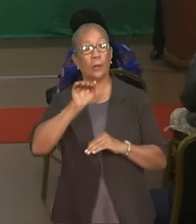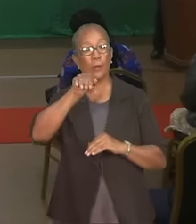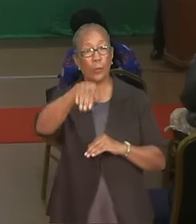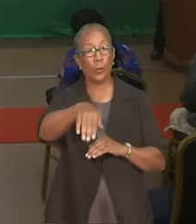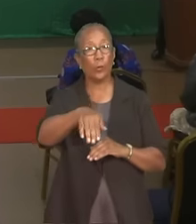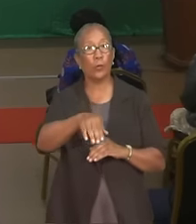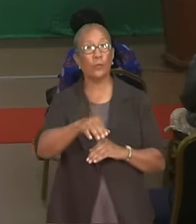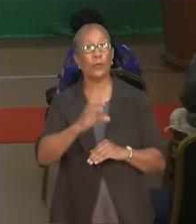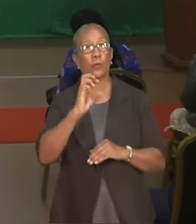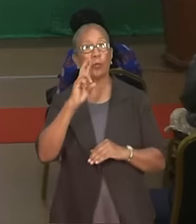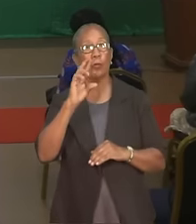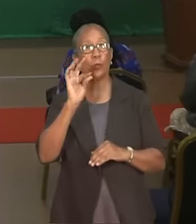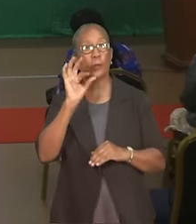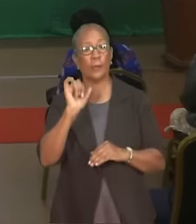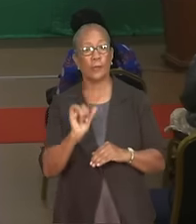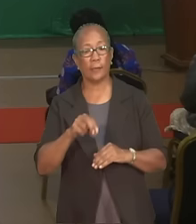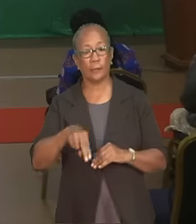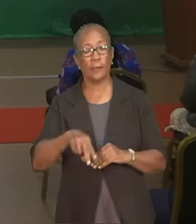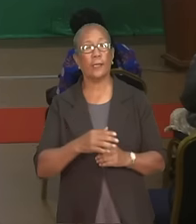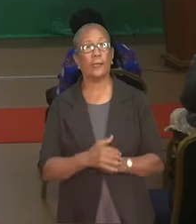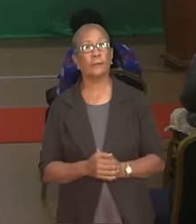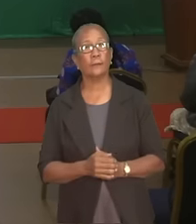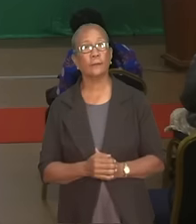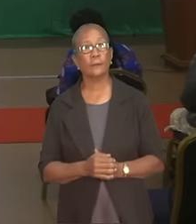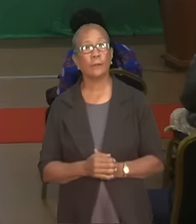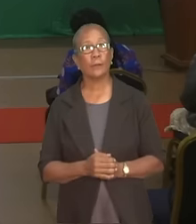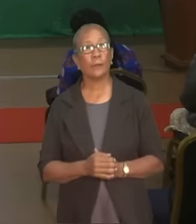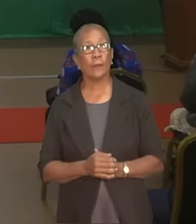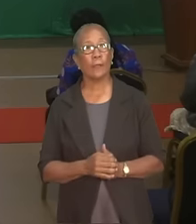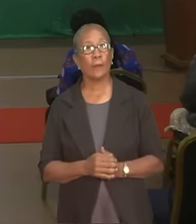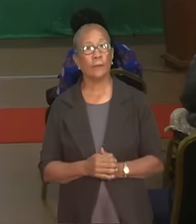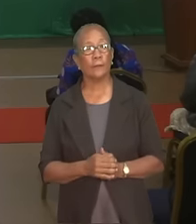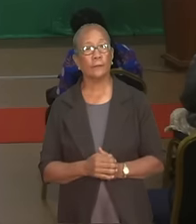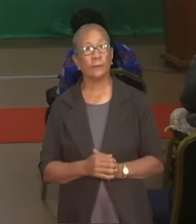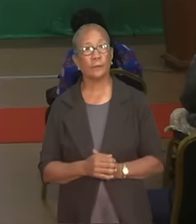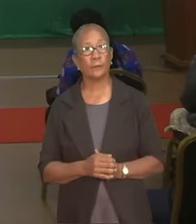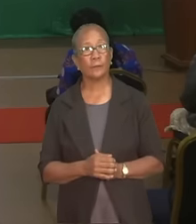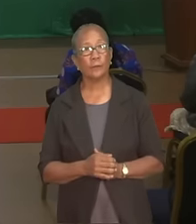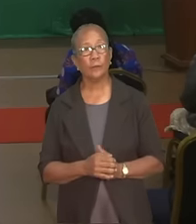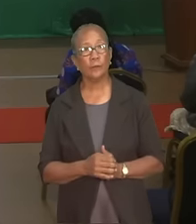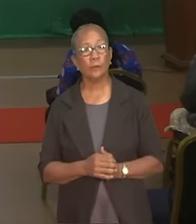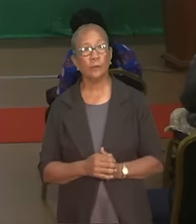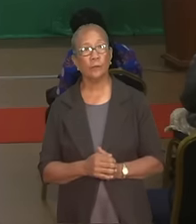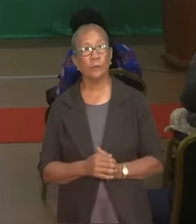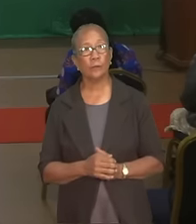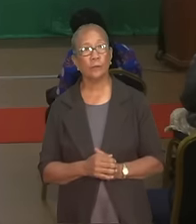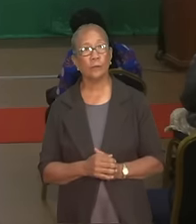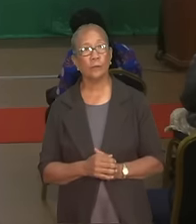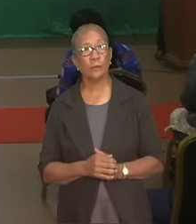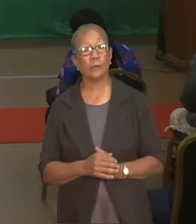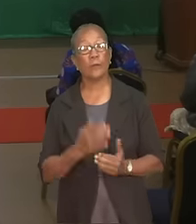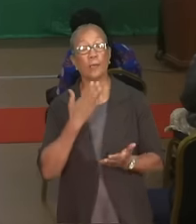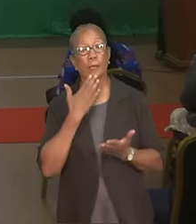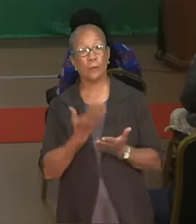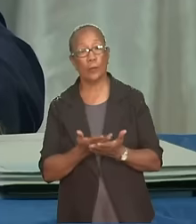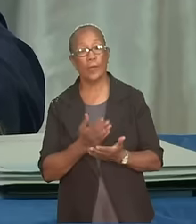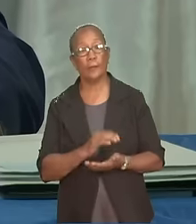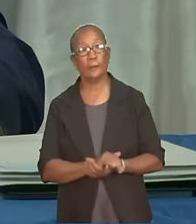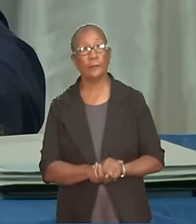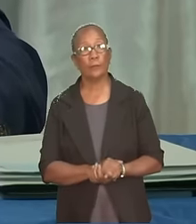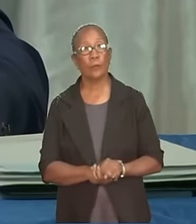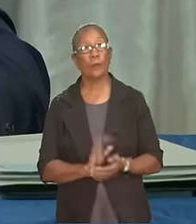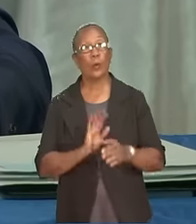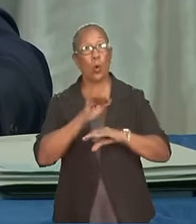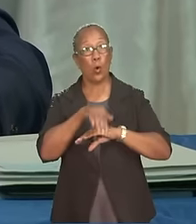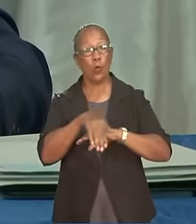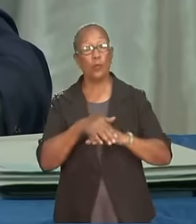Wij geven als eerste de president de gelegenheid om in te gaan op de vragen. Ja, bedankt. Ten aanzien